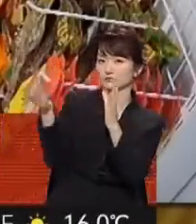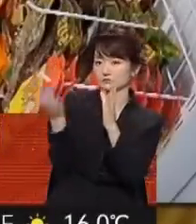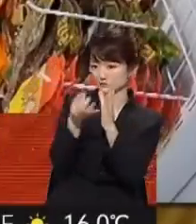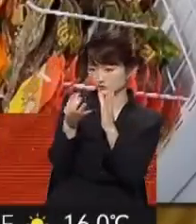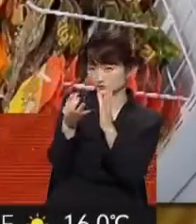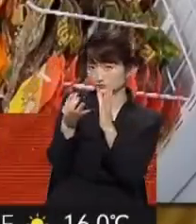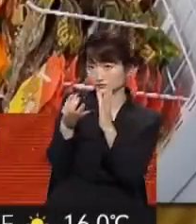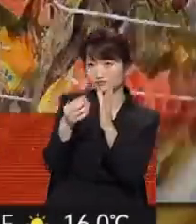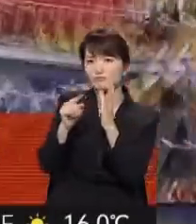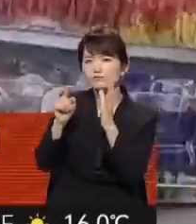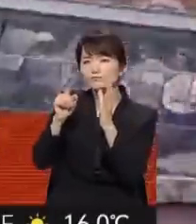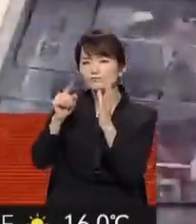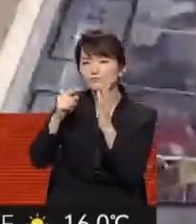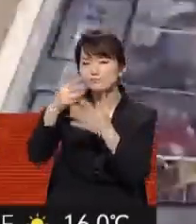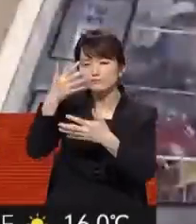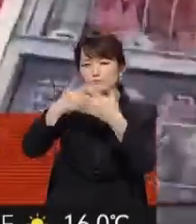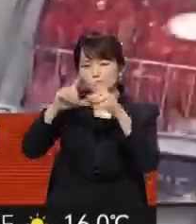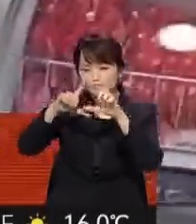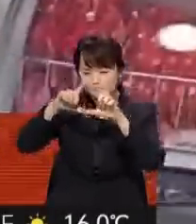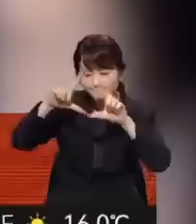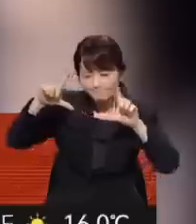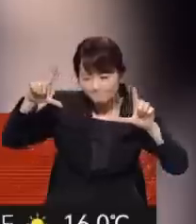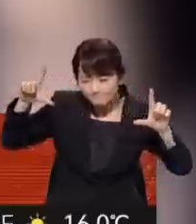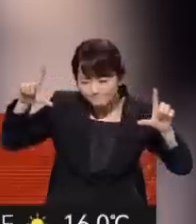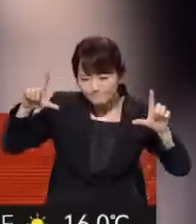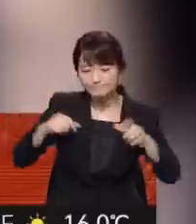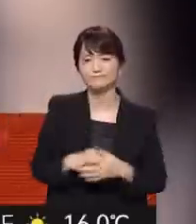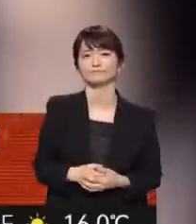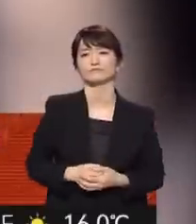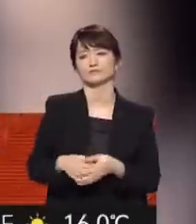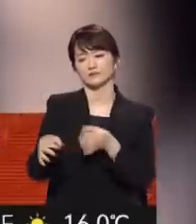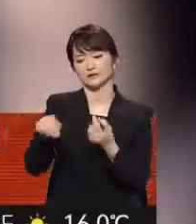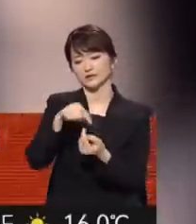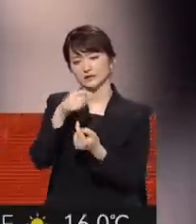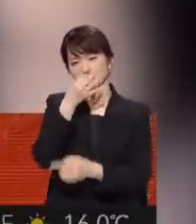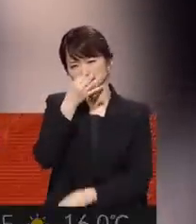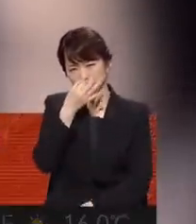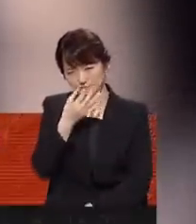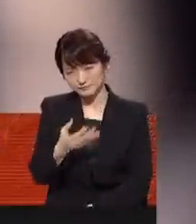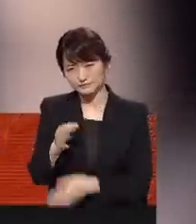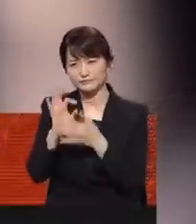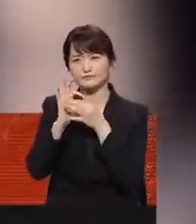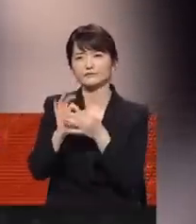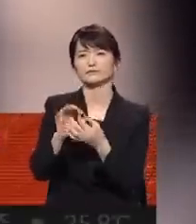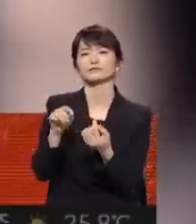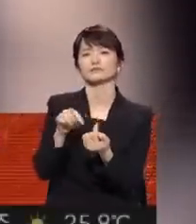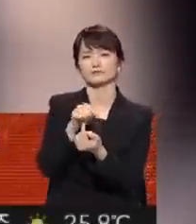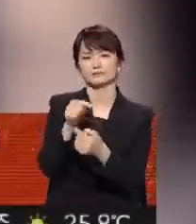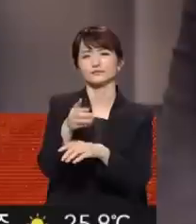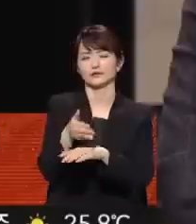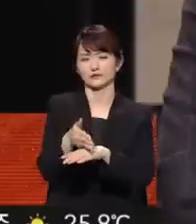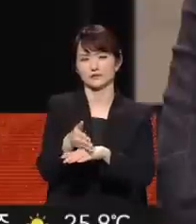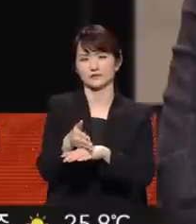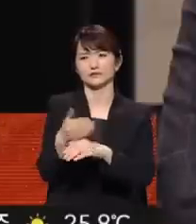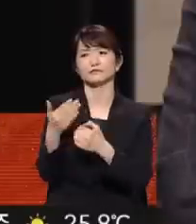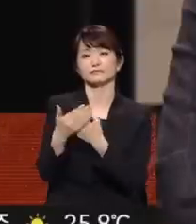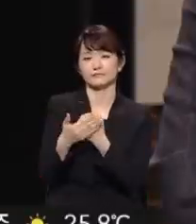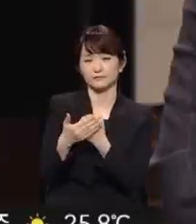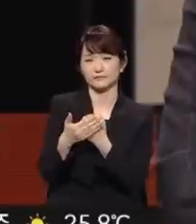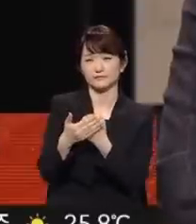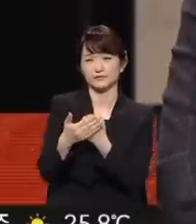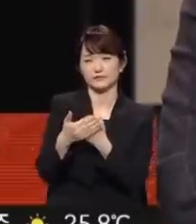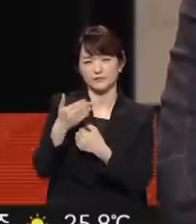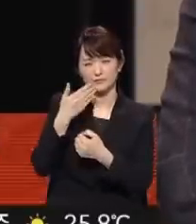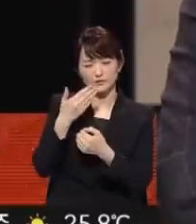점주가 뭔가 해서 이 화면을 확대해서 보니까요. 무인 가게 하시느라 힘드실 텐데 꿋꿋이 운영해 주셔서 감사합니다. 덕분에 구하기